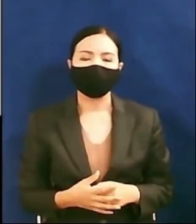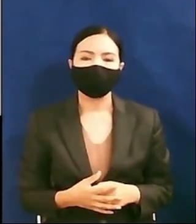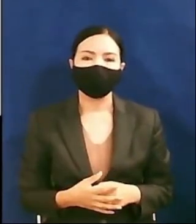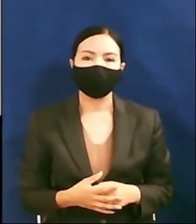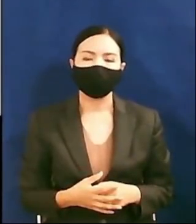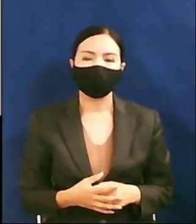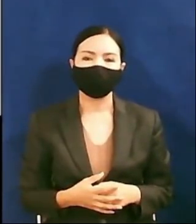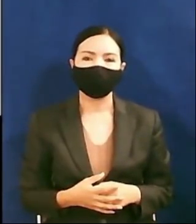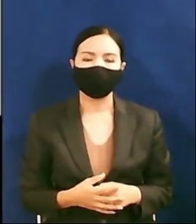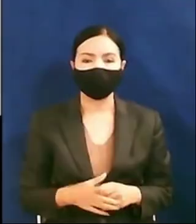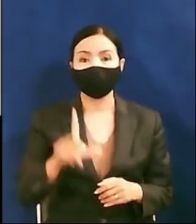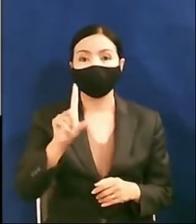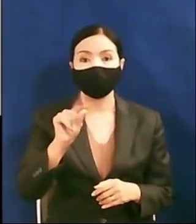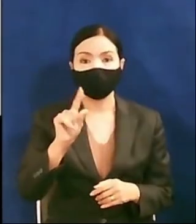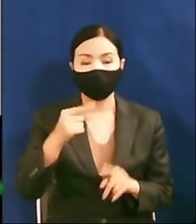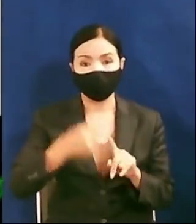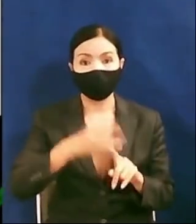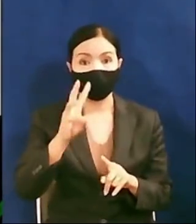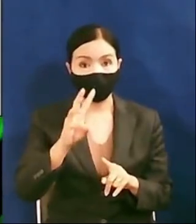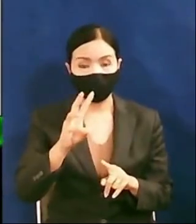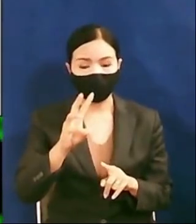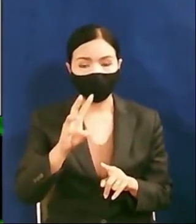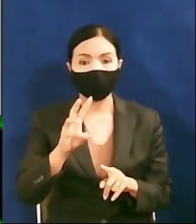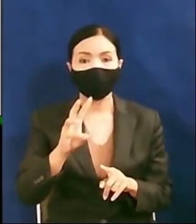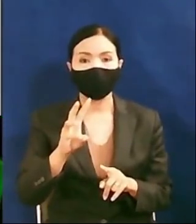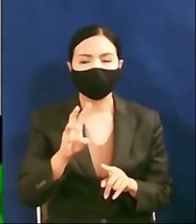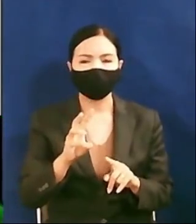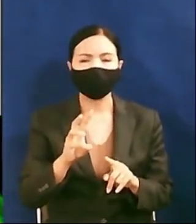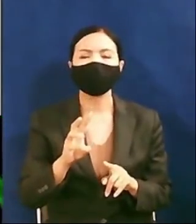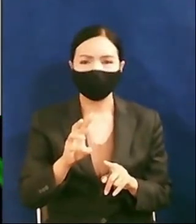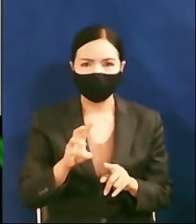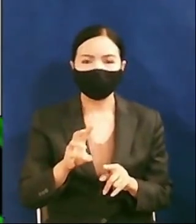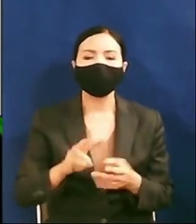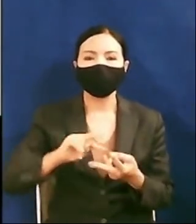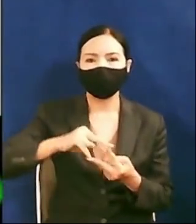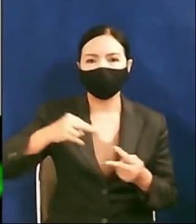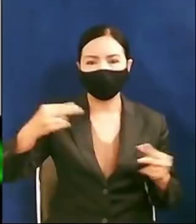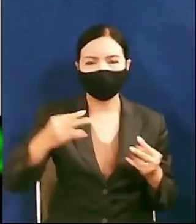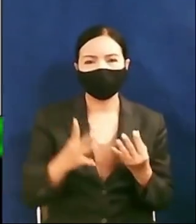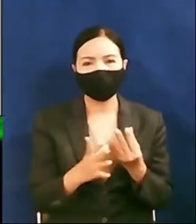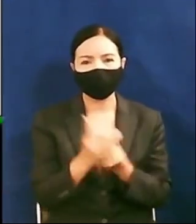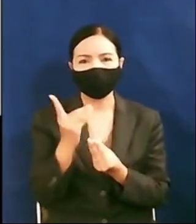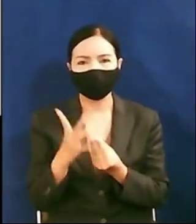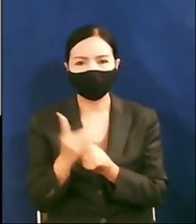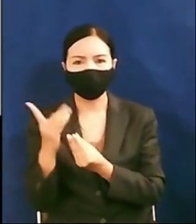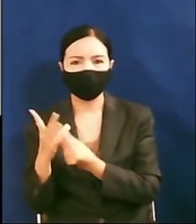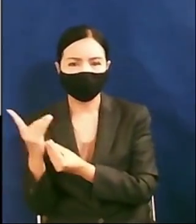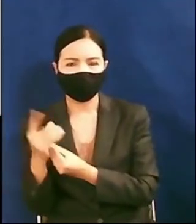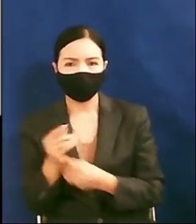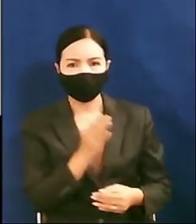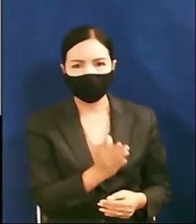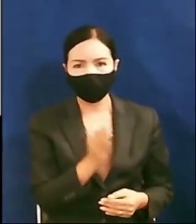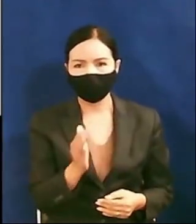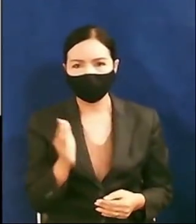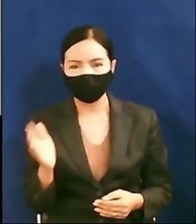ก20มิถุนายนนะครับจะเป็นภาพของสัดส่วนการกระจายของสายพันธุ์เป็นรายสัปดาห์นะครับก็จะเห็นได้ว่า